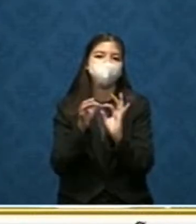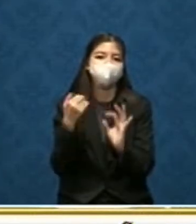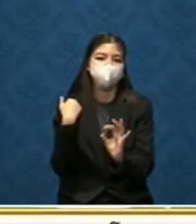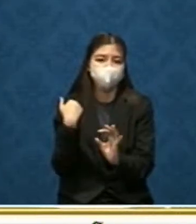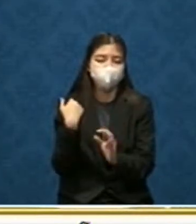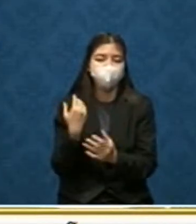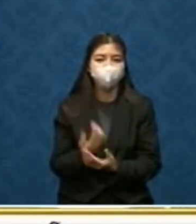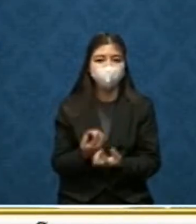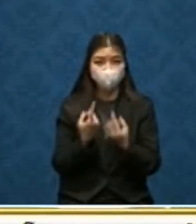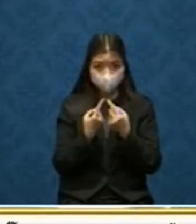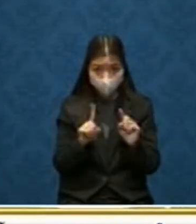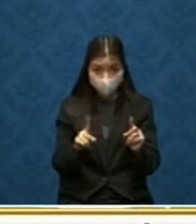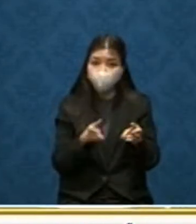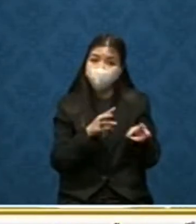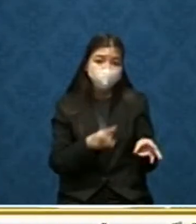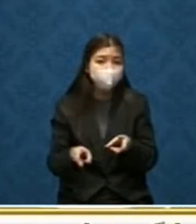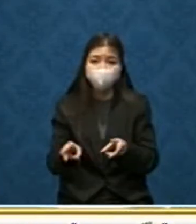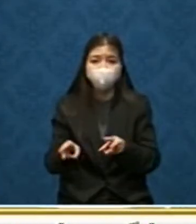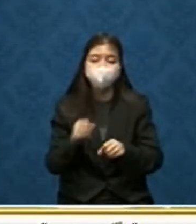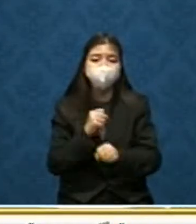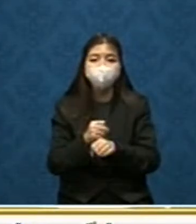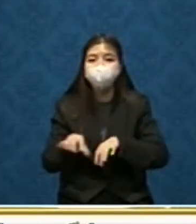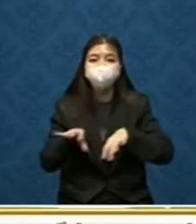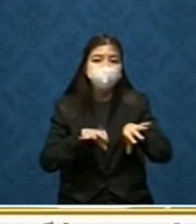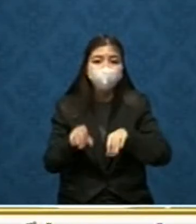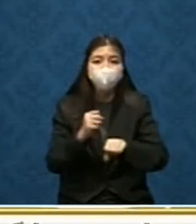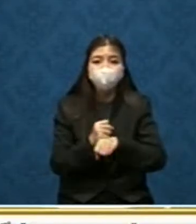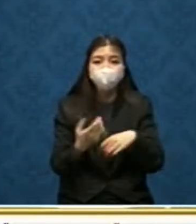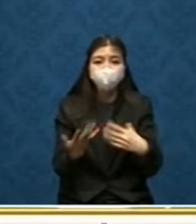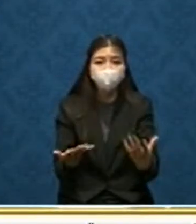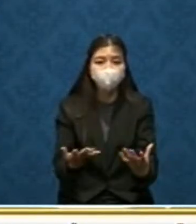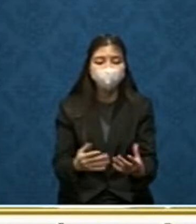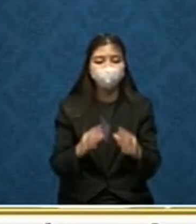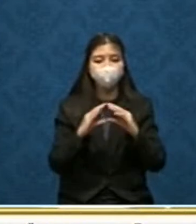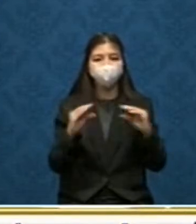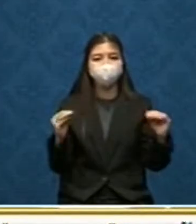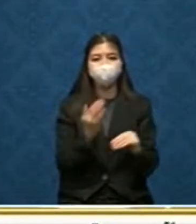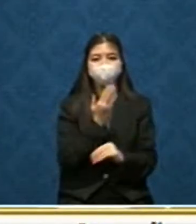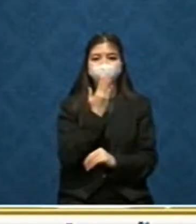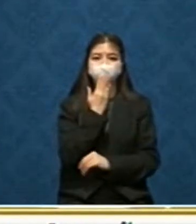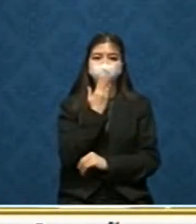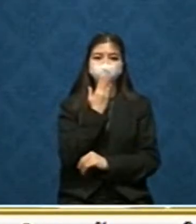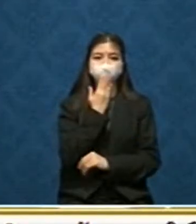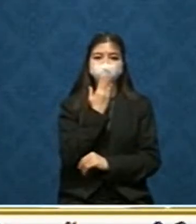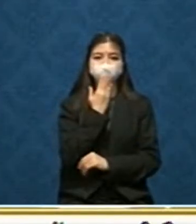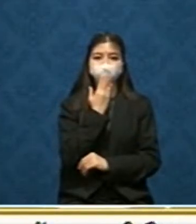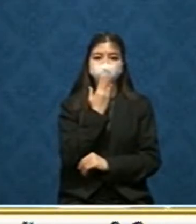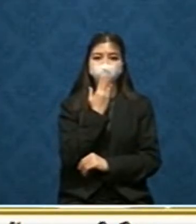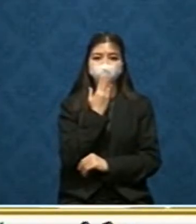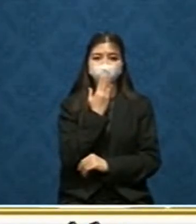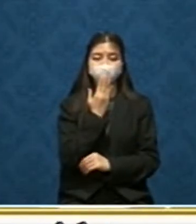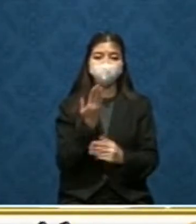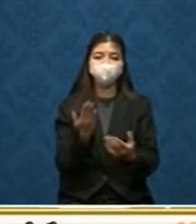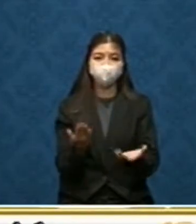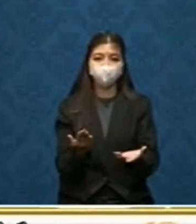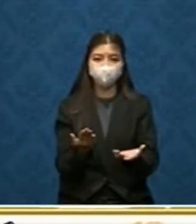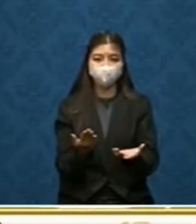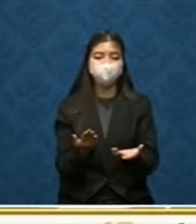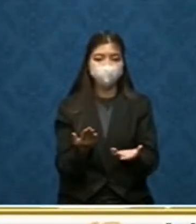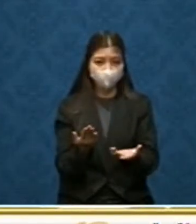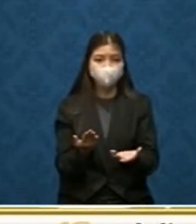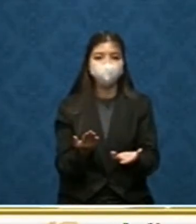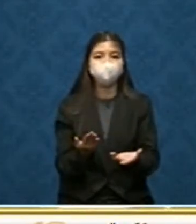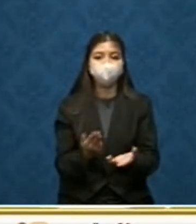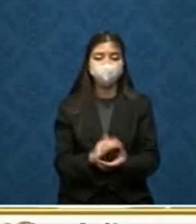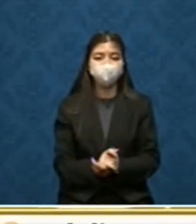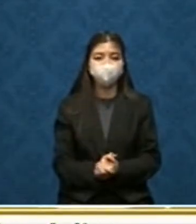คำถามต่อมาคือ จัจดการกัลกหลามยัไงเนี่ ไม่บอกมันก็โยงไปทบอกวา